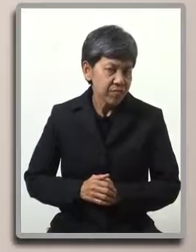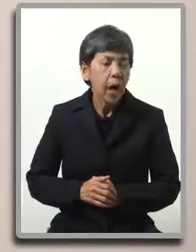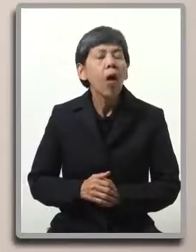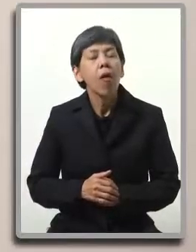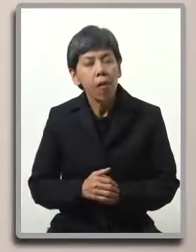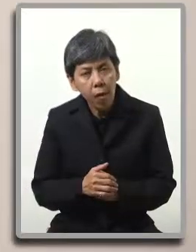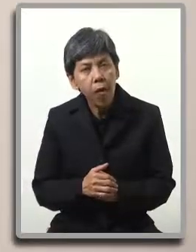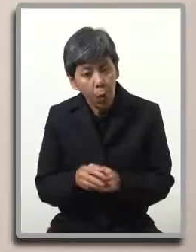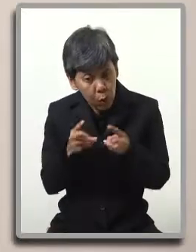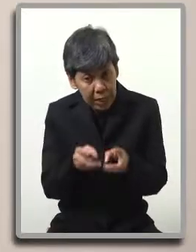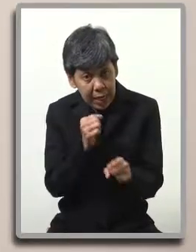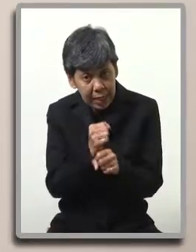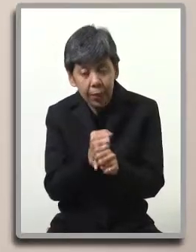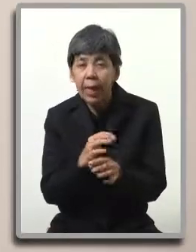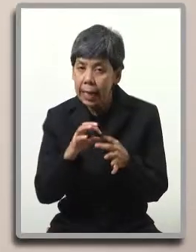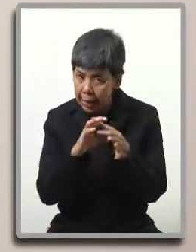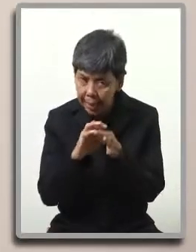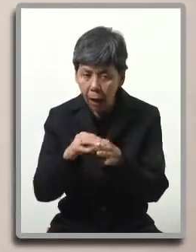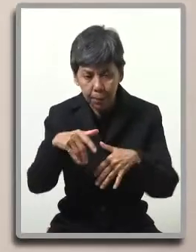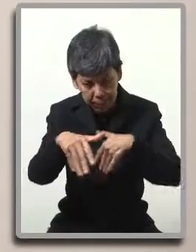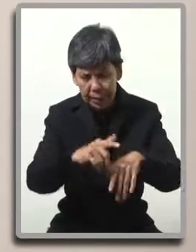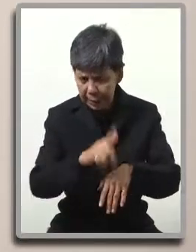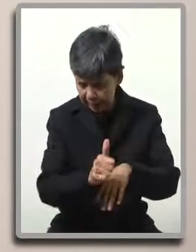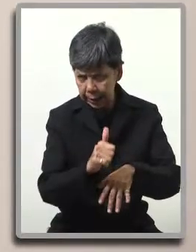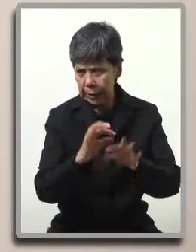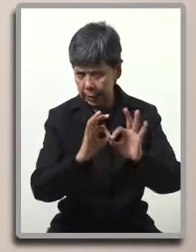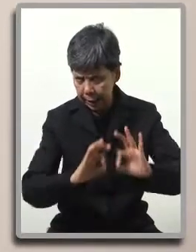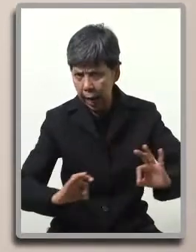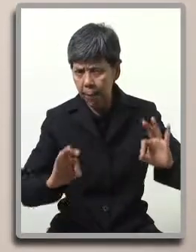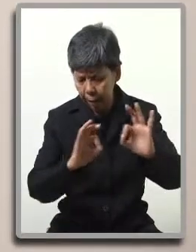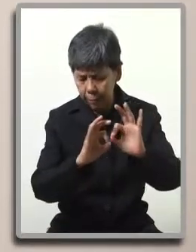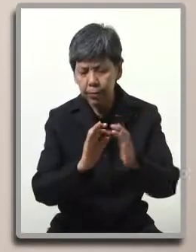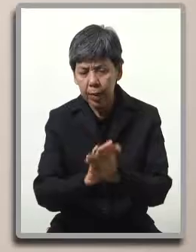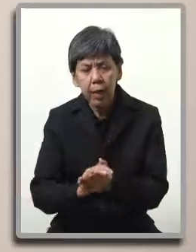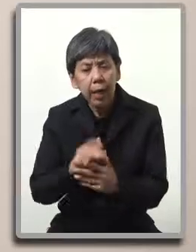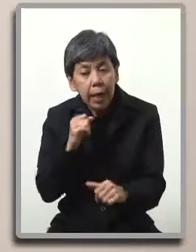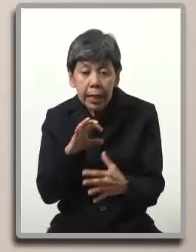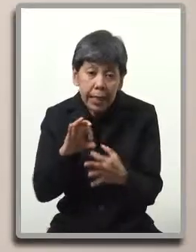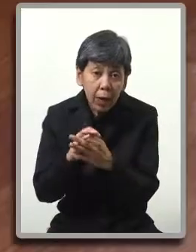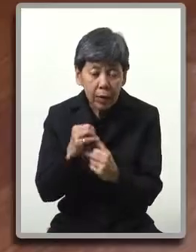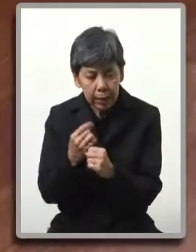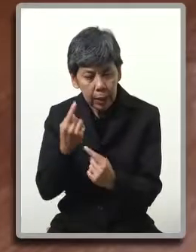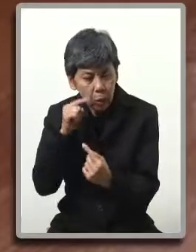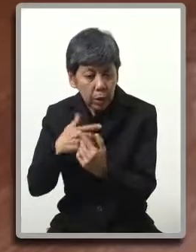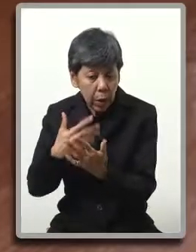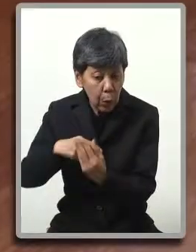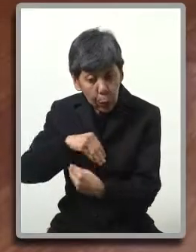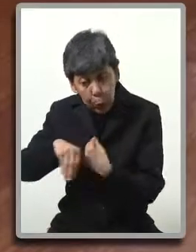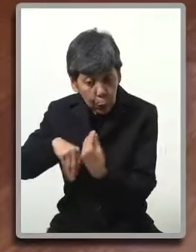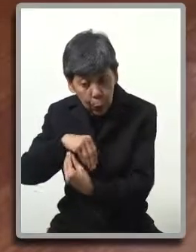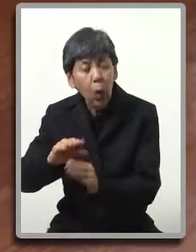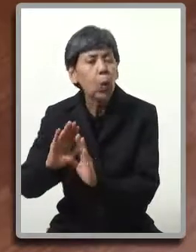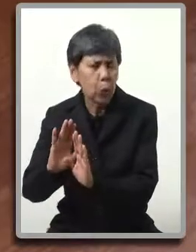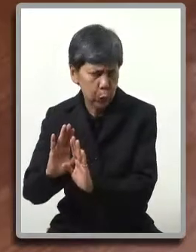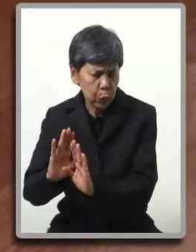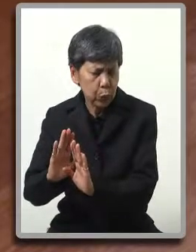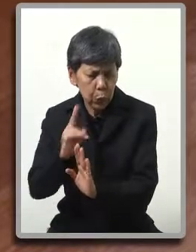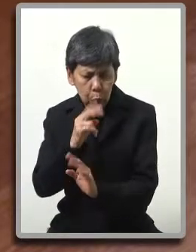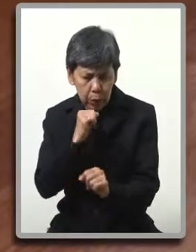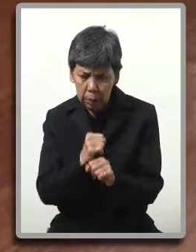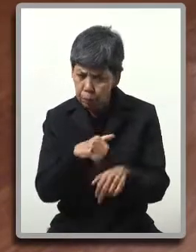ในเชิงกลยุทธ์ก็คือว่าการเอาประชาชนเนี่ยเป็นตัวตั้งนะครับแล้วก็การเอาเป้าหมายนะความสำเร็จนะ